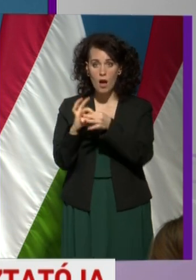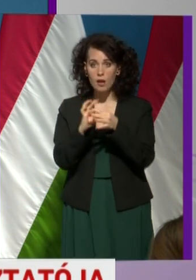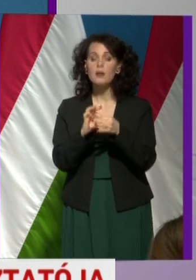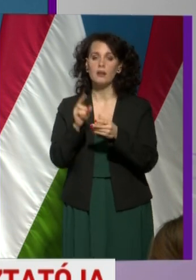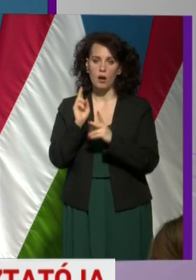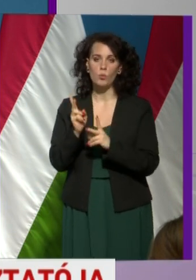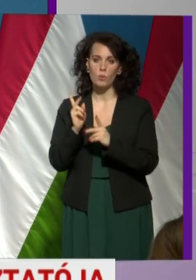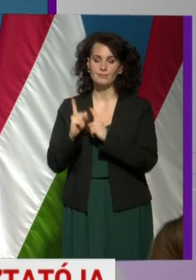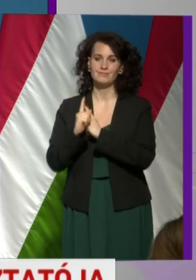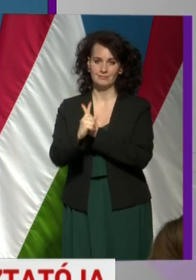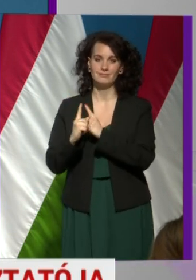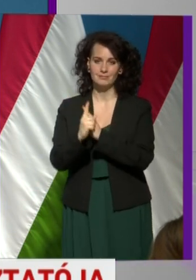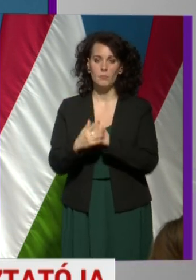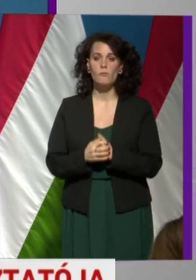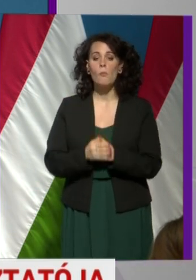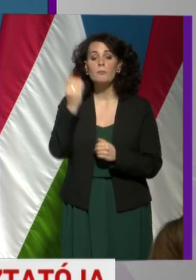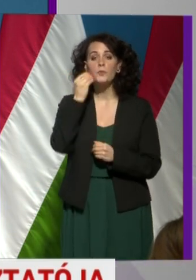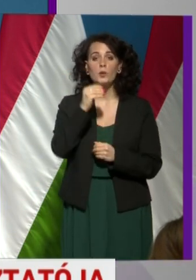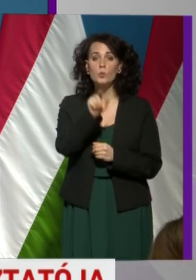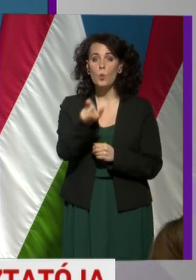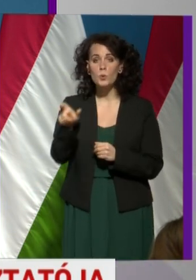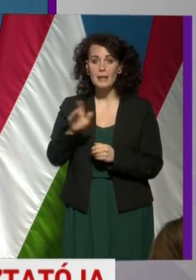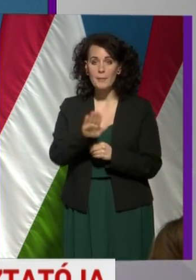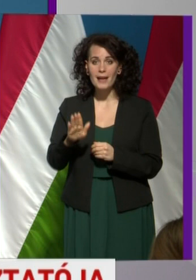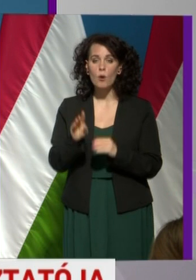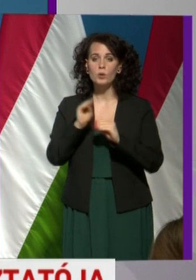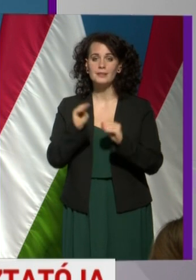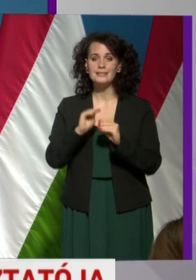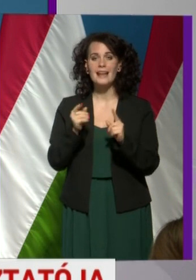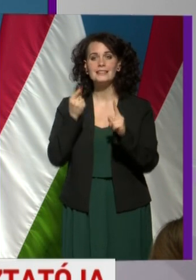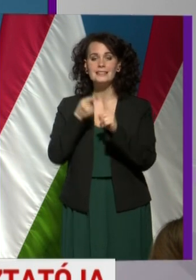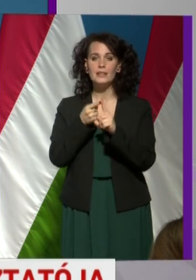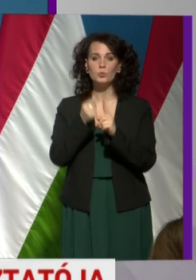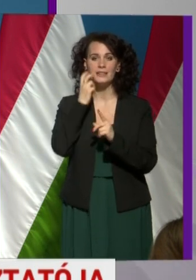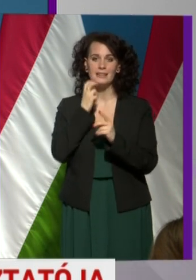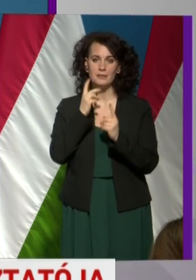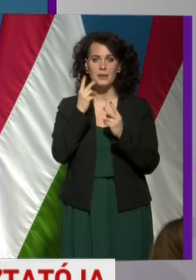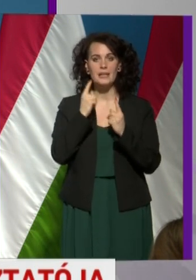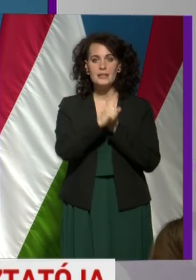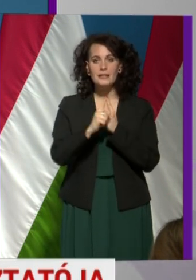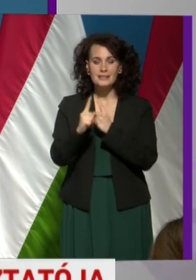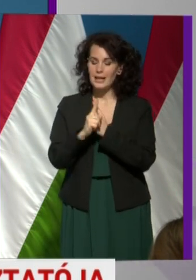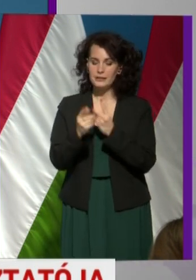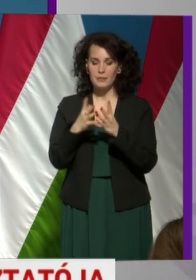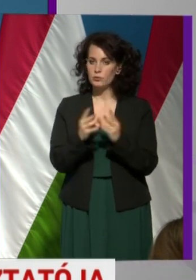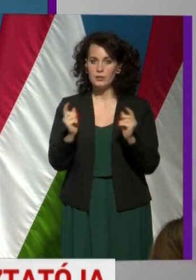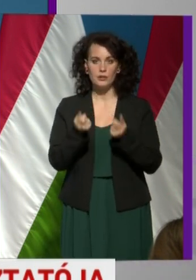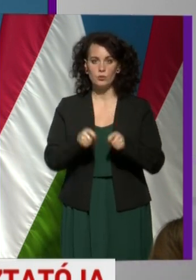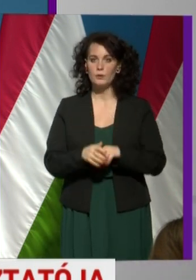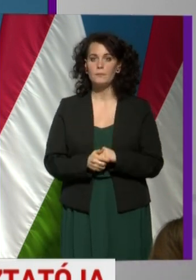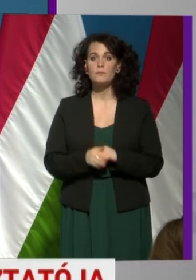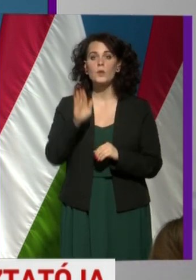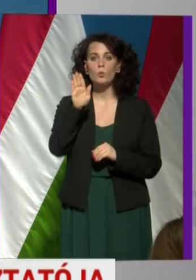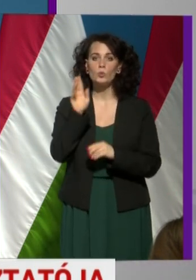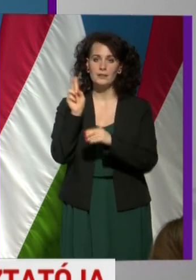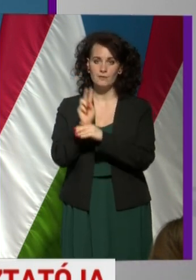végezni. A tanulók számára az oktatási célú intézmény látogatást megszüntetjük. Otthoni felügyeletre